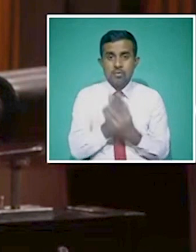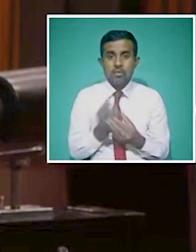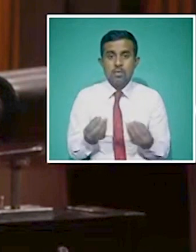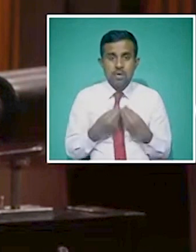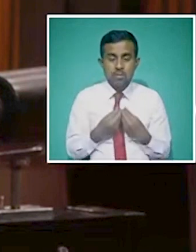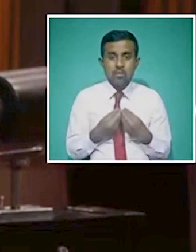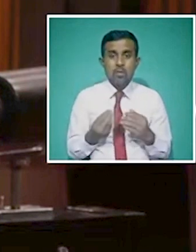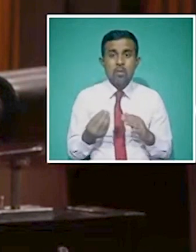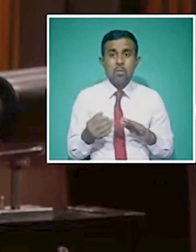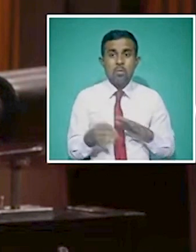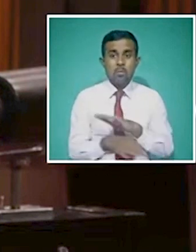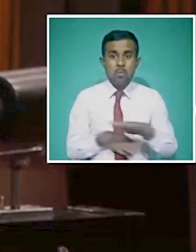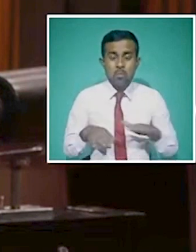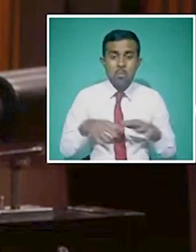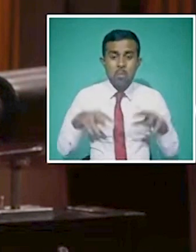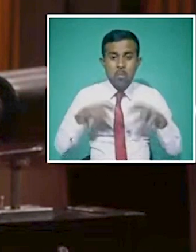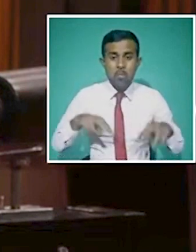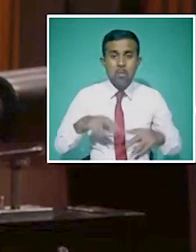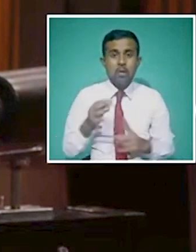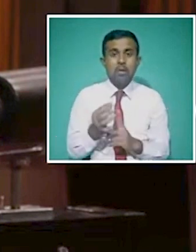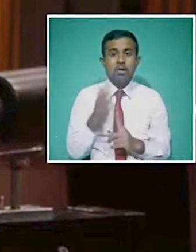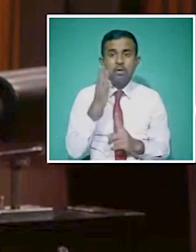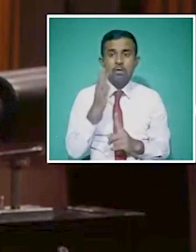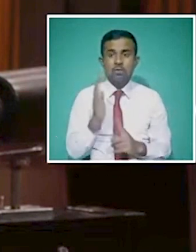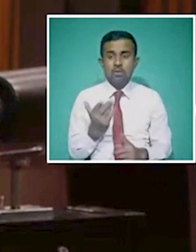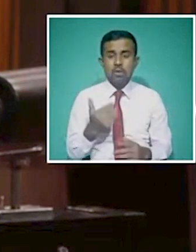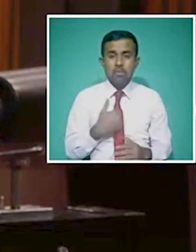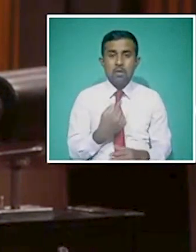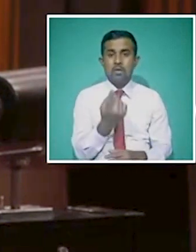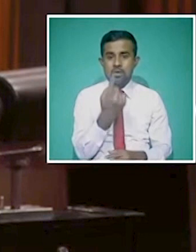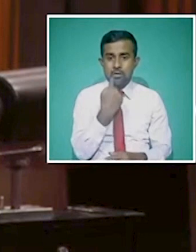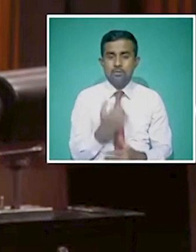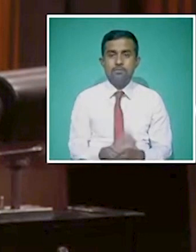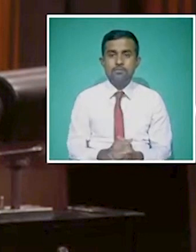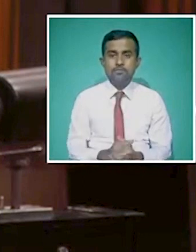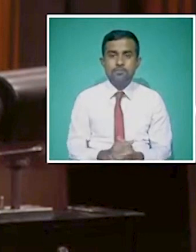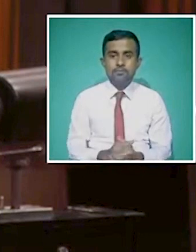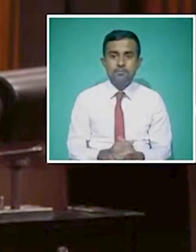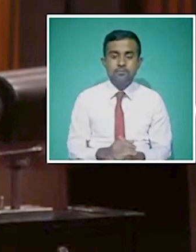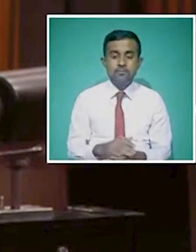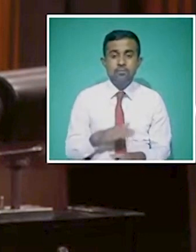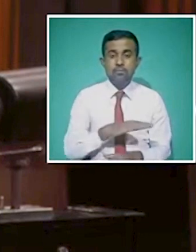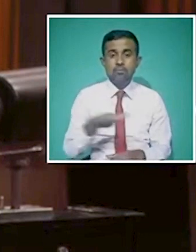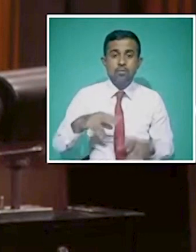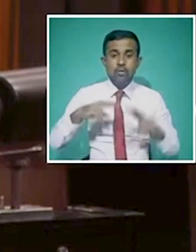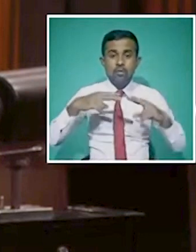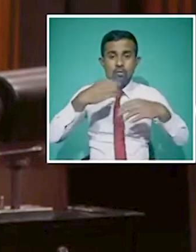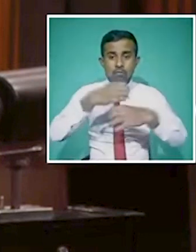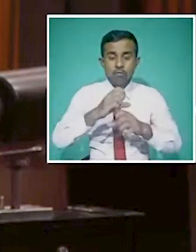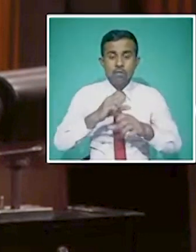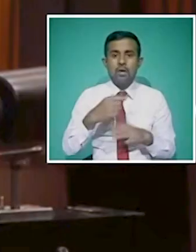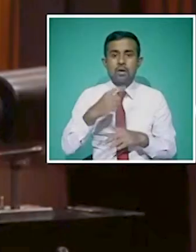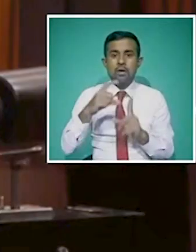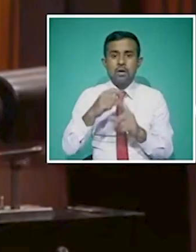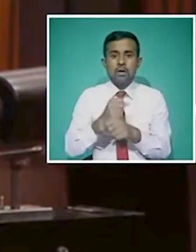බව භූවිද්‍යා සමීක්ෂණ පතල් කාර්යාංශයේ සභාපතිවරයා මගින් මා වෙත දන්වා එවන්න. දැන් භූවිද්‍යා හා පතල් අමාත්‍යංශයේ සභාපතිවරයා